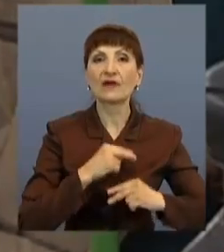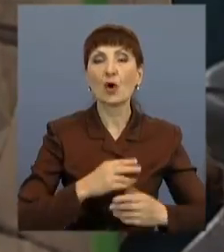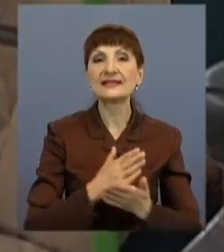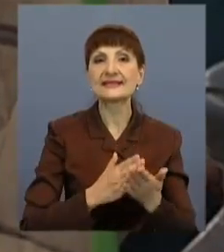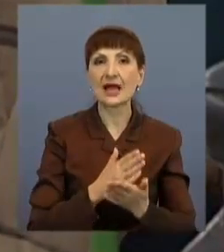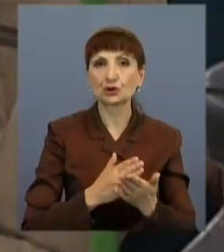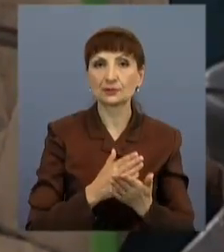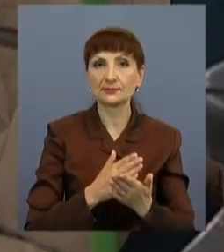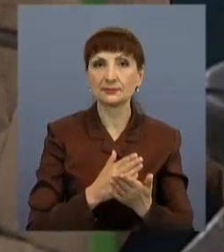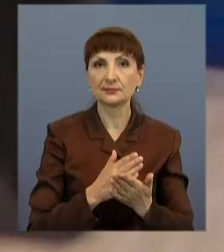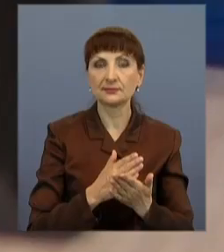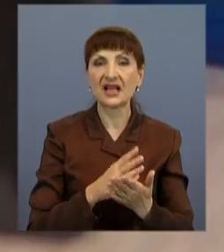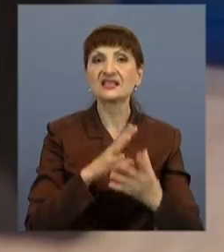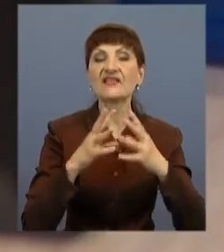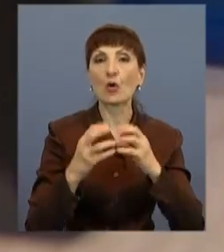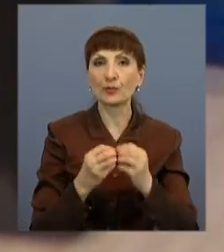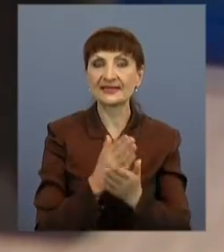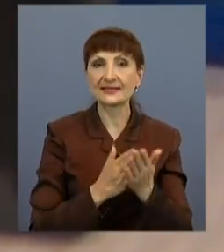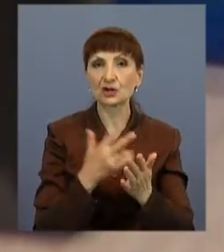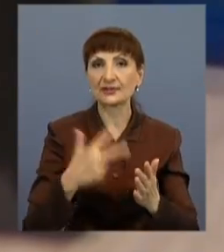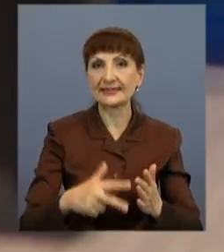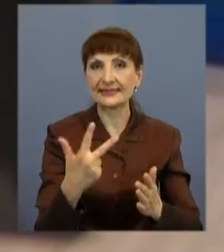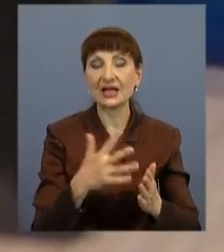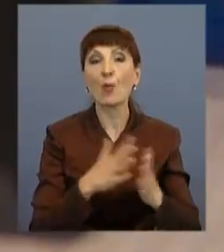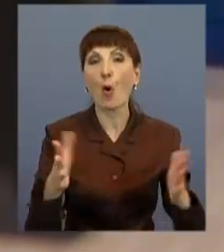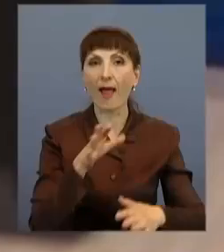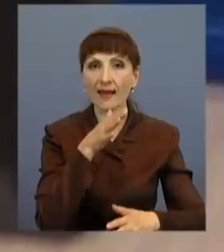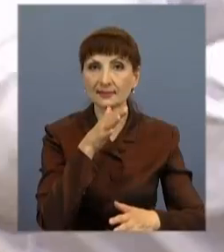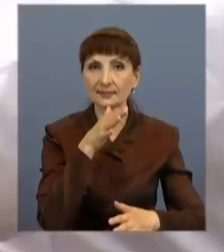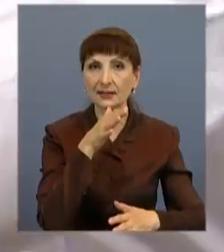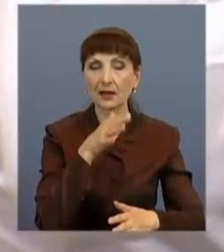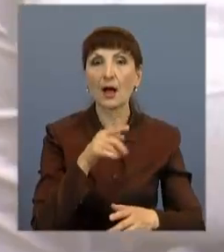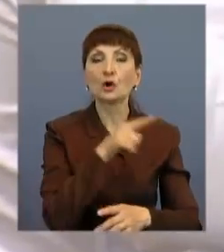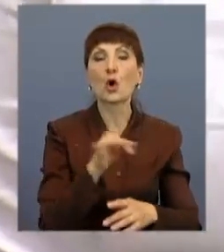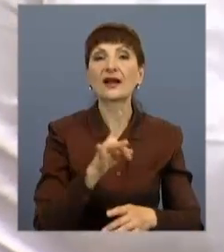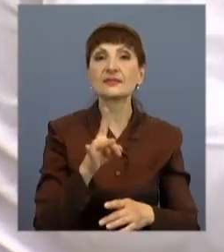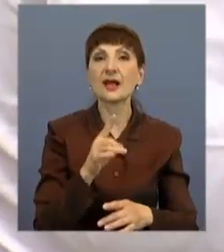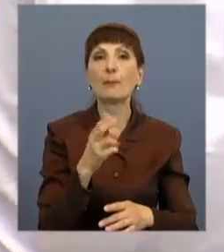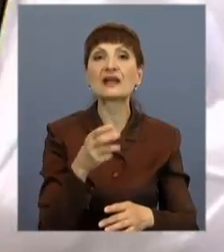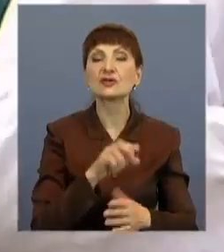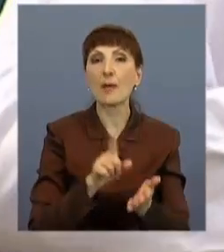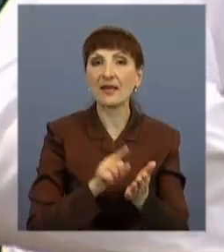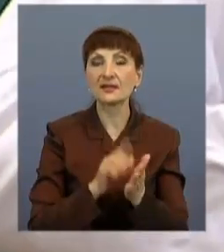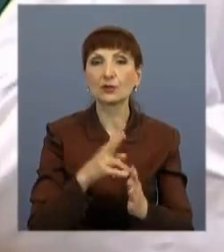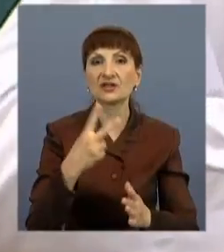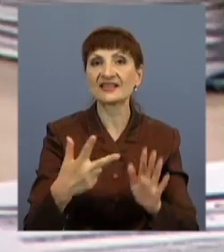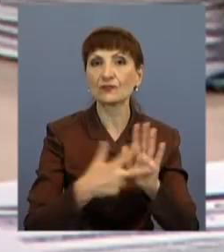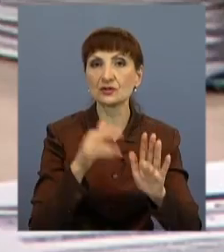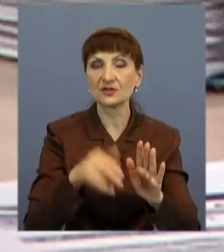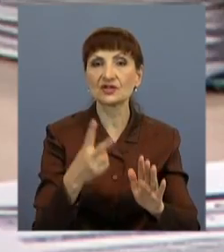стаж, совокупный трудовой стаж 33 и более лет, то размер его базовой пенсии будет составлять